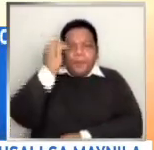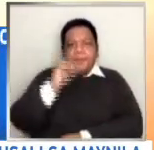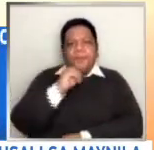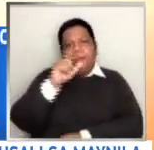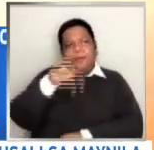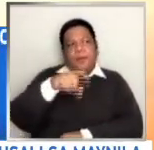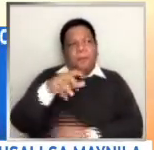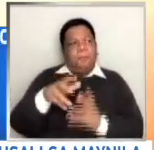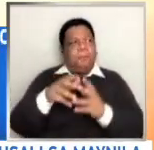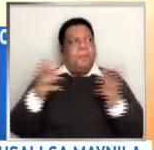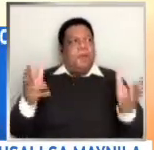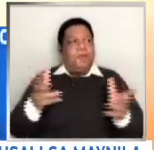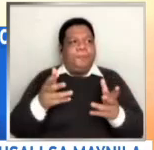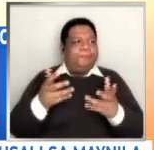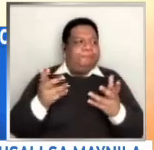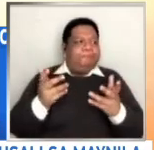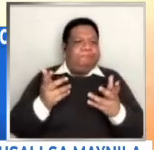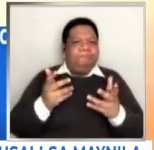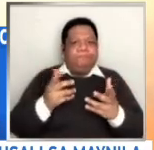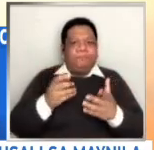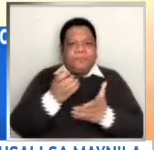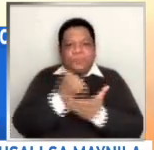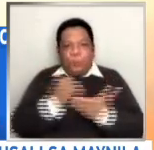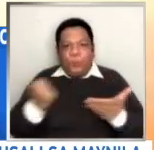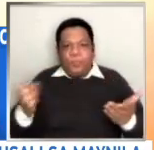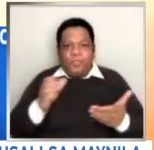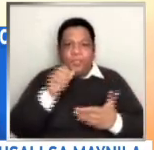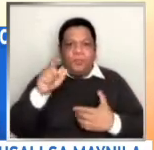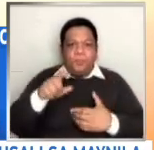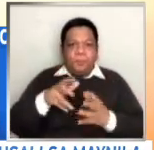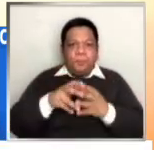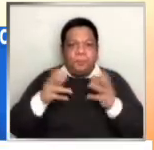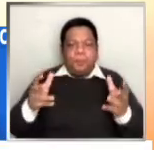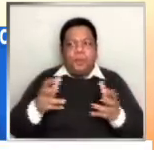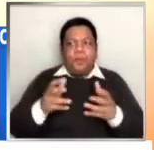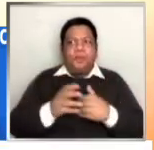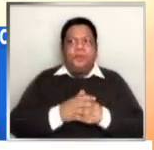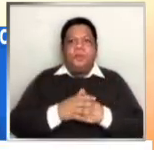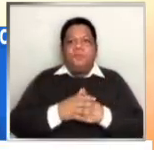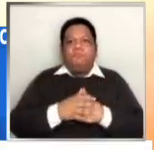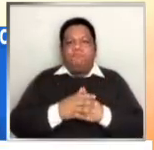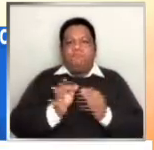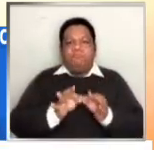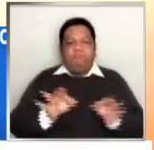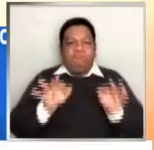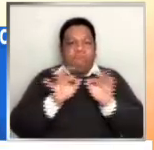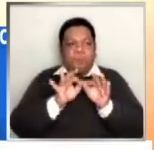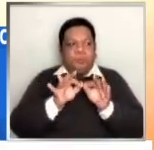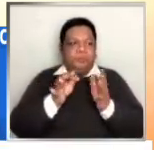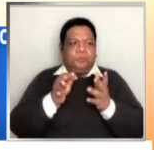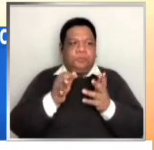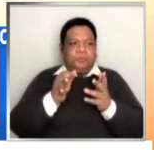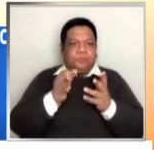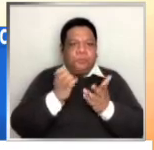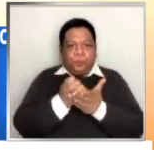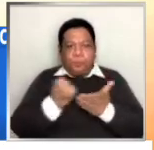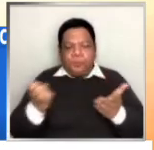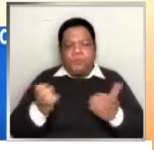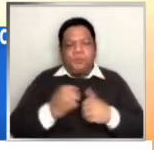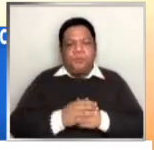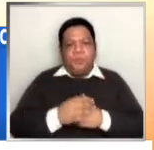mga equipments na critical equipments. So manawagan tayo